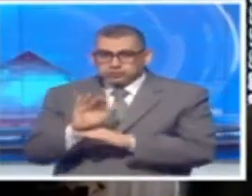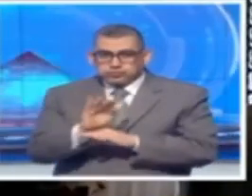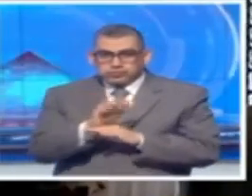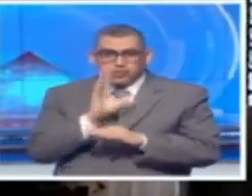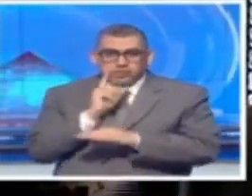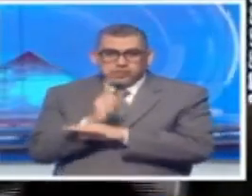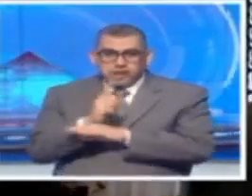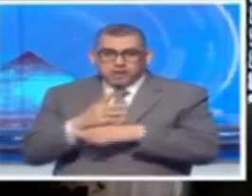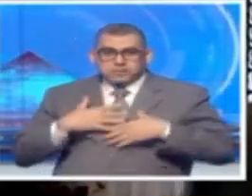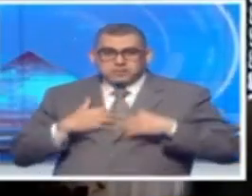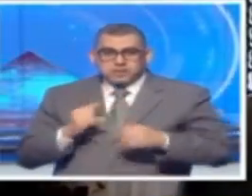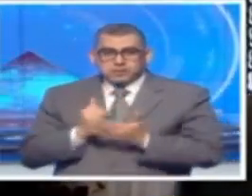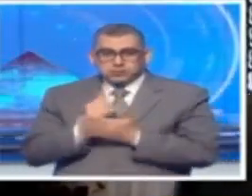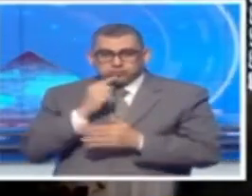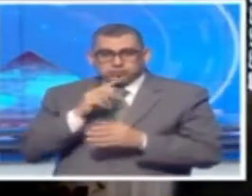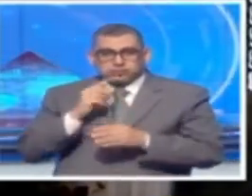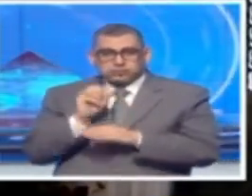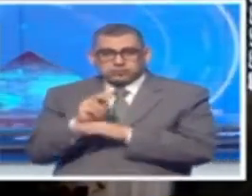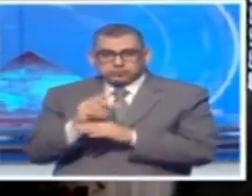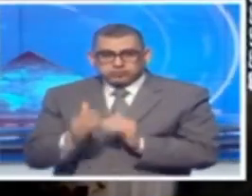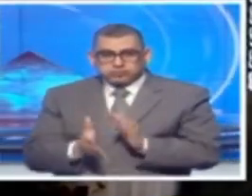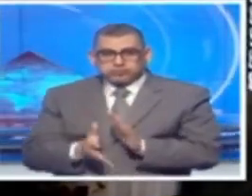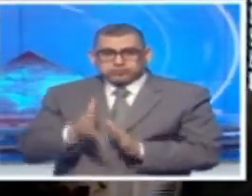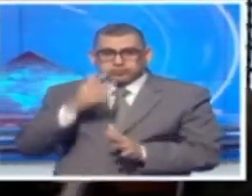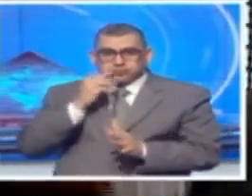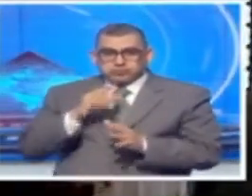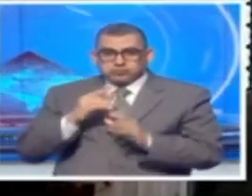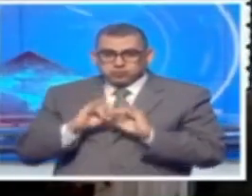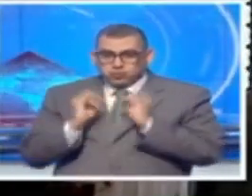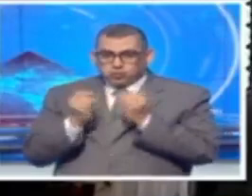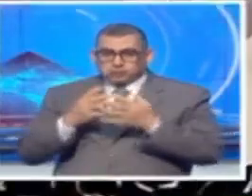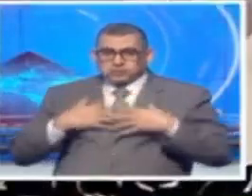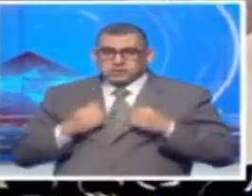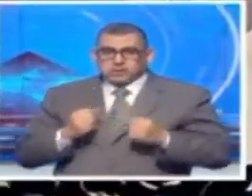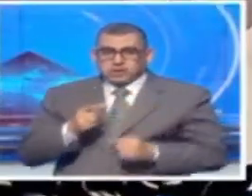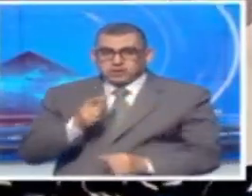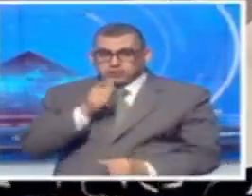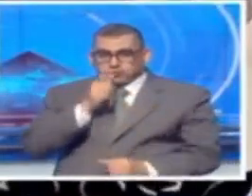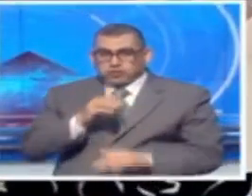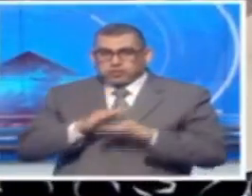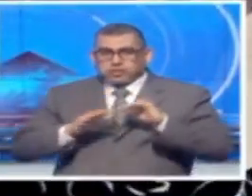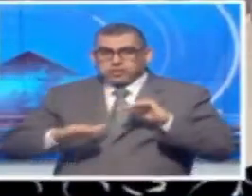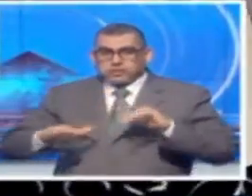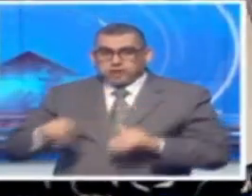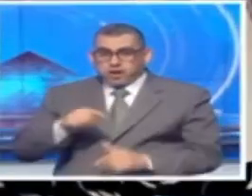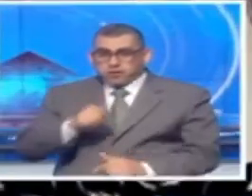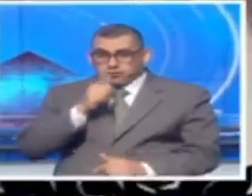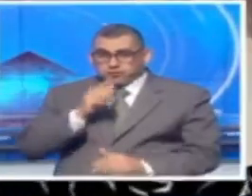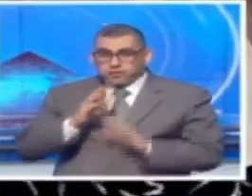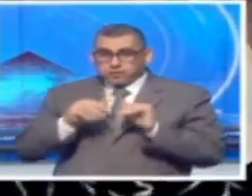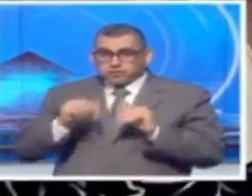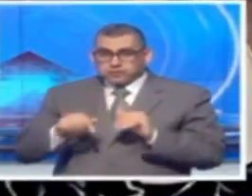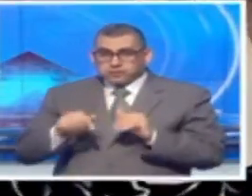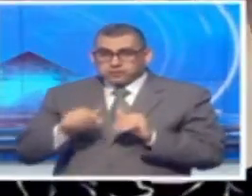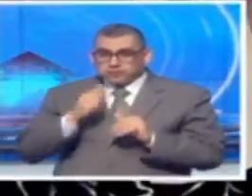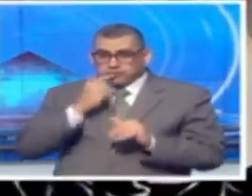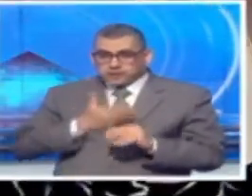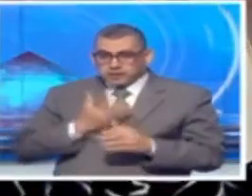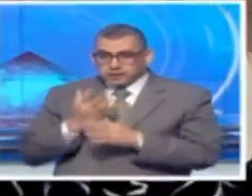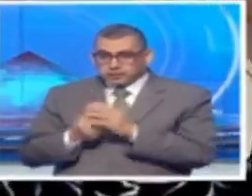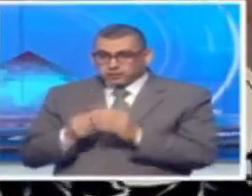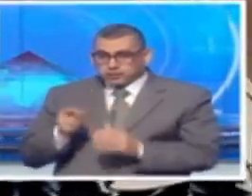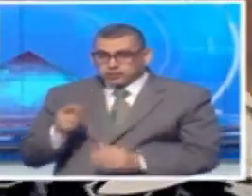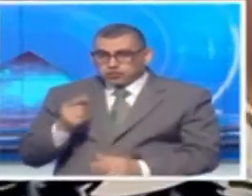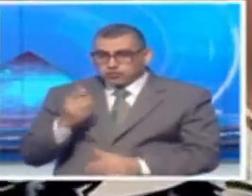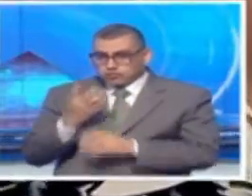تعليم وصحة بما يؤهلهم للنمو في بيئة صحية. الطفولة المبكرة في مصر هي المرحلة العمرية